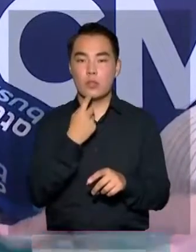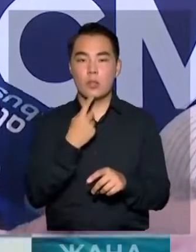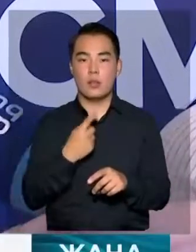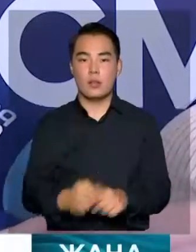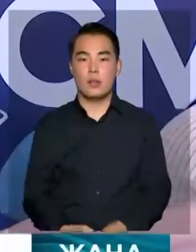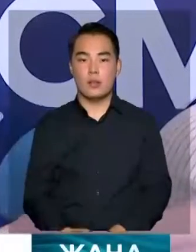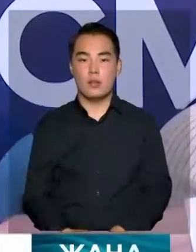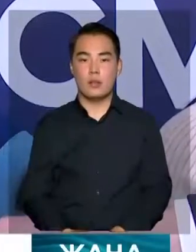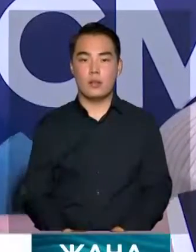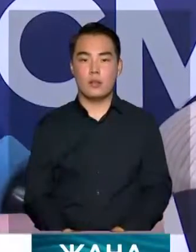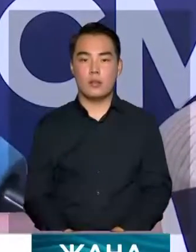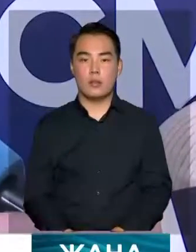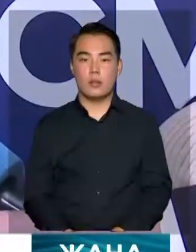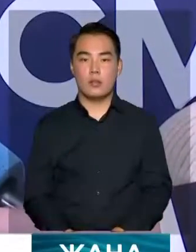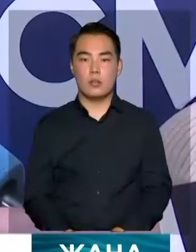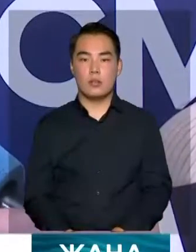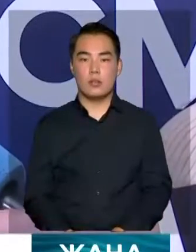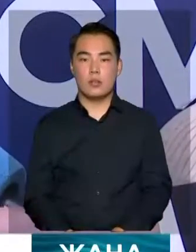жетілдіру көзделіп отыр. Сонымен қатар өңірлік